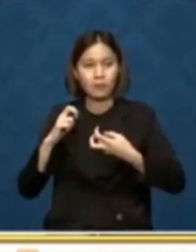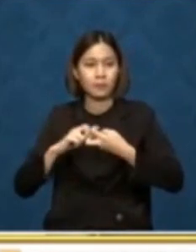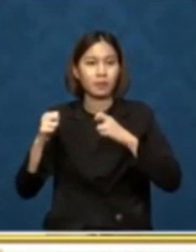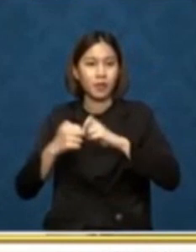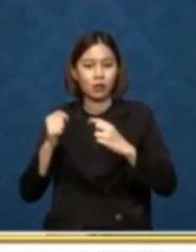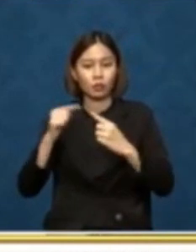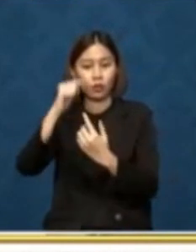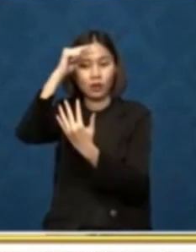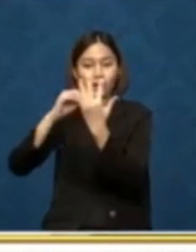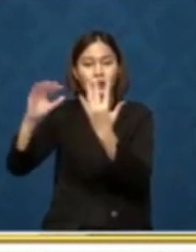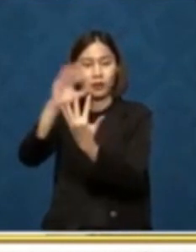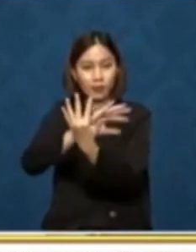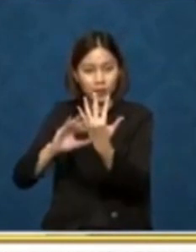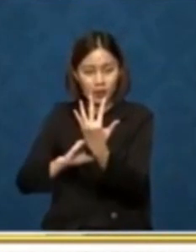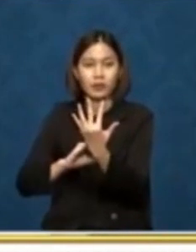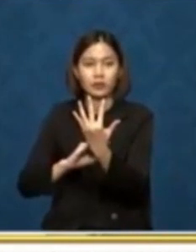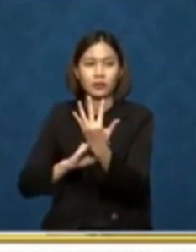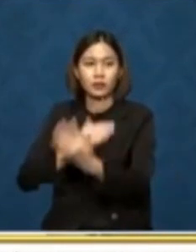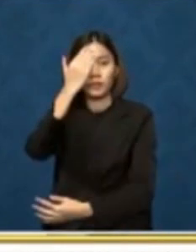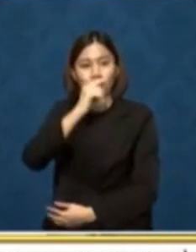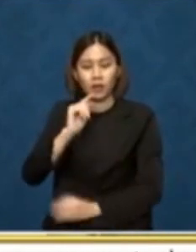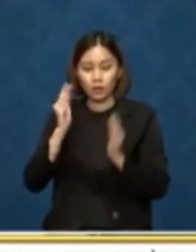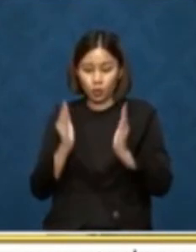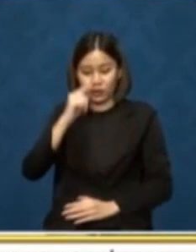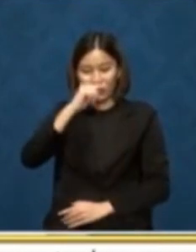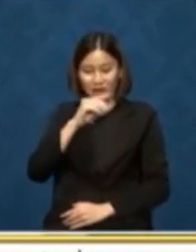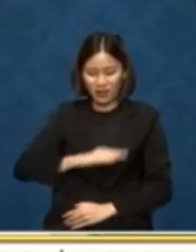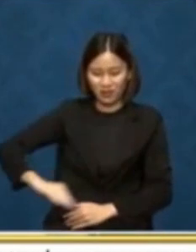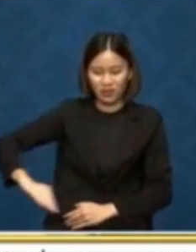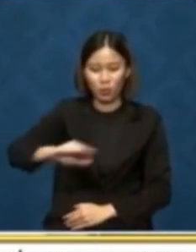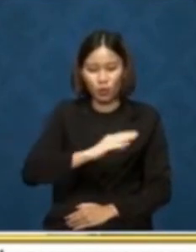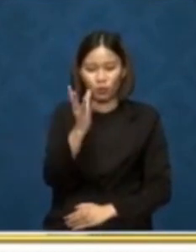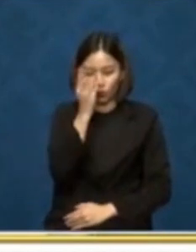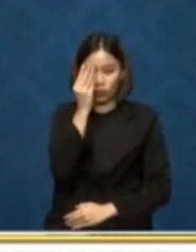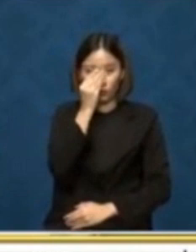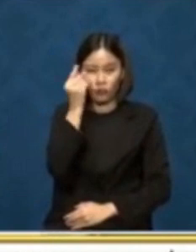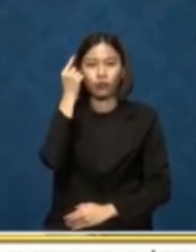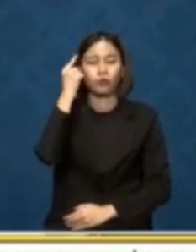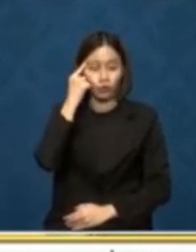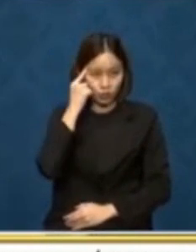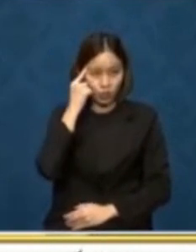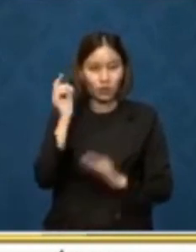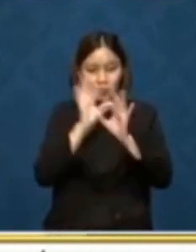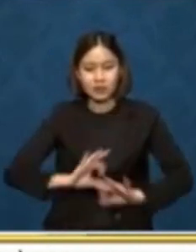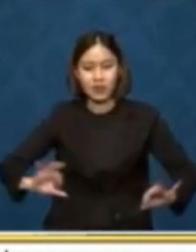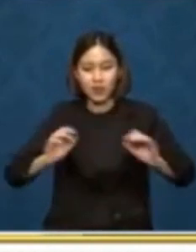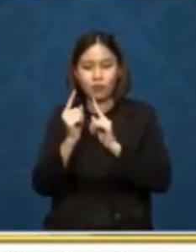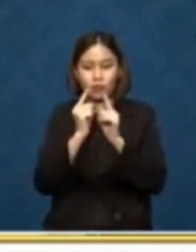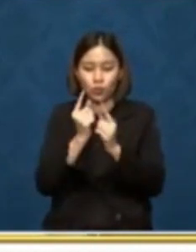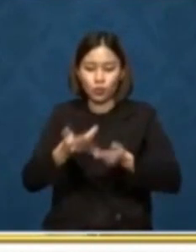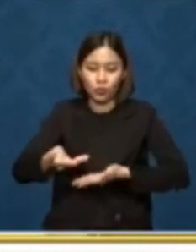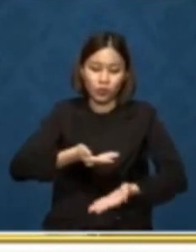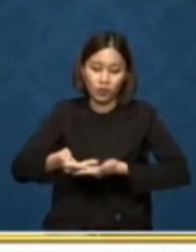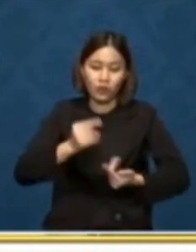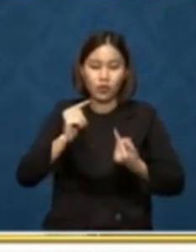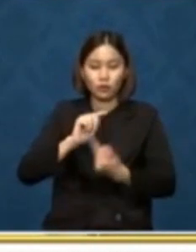แต่มันเป็นปัญหาของประเทศที่คนไทยเราทุกคนควรจะรับรู้แล้วก็ควรที่จะนำมาพูด